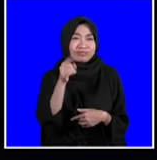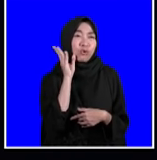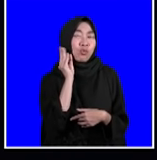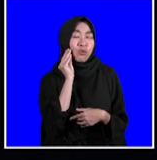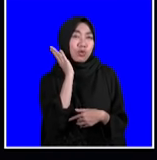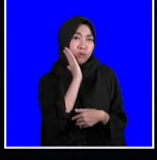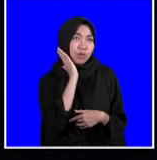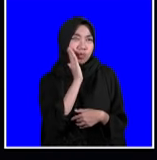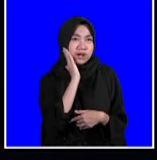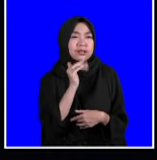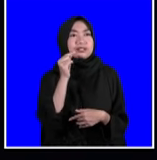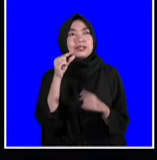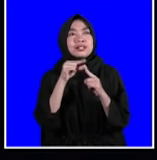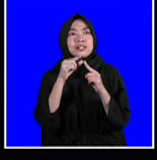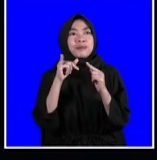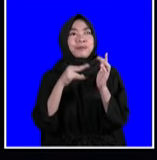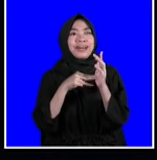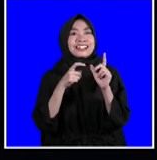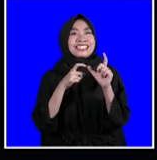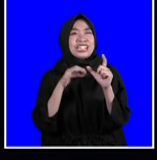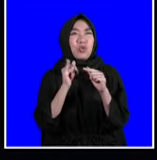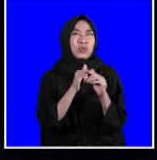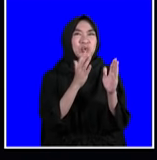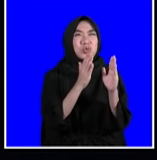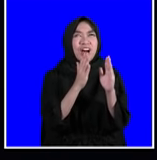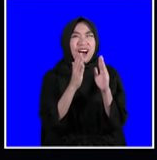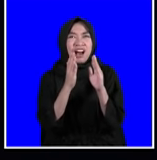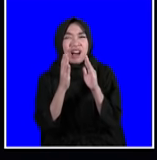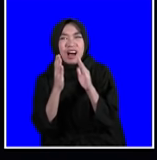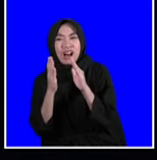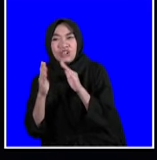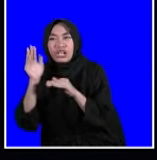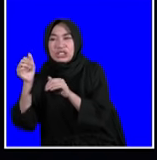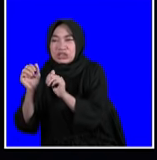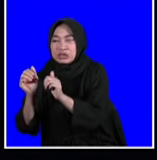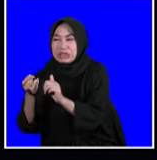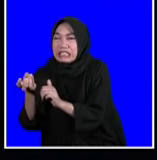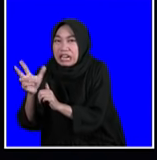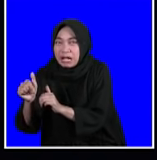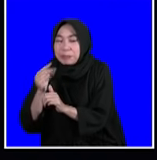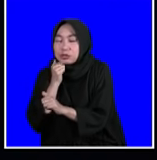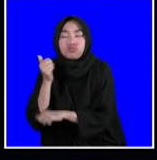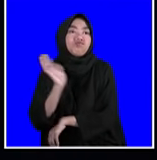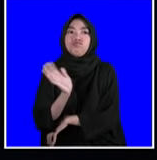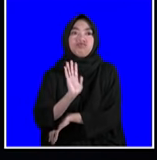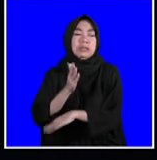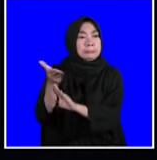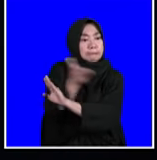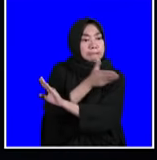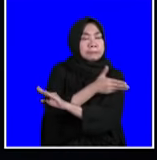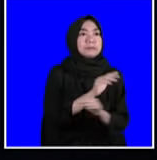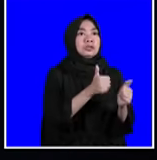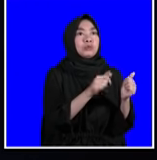perencanaan pensiun sebaiknya jangan ditunda-tunda sampai Anda menjelang mau mendekati usia pensiun. Misalnya Anda menundanya sampai